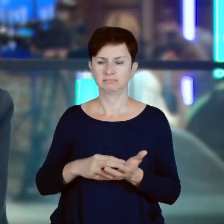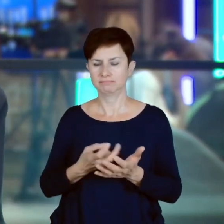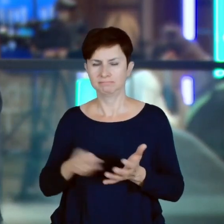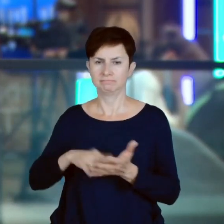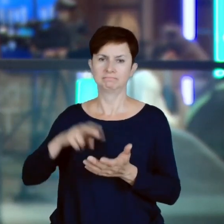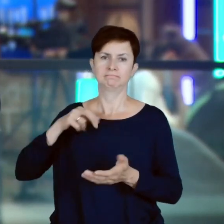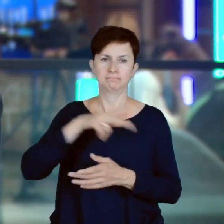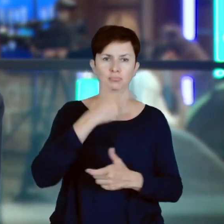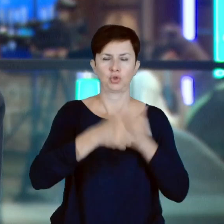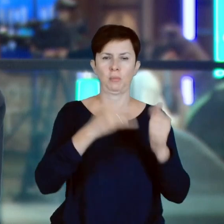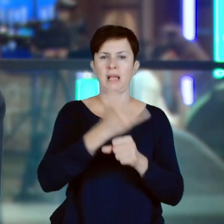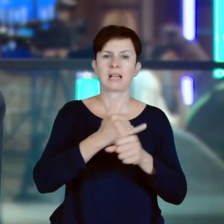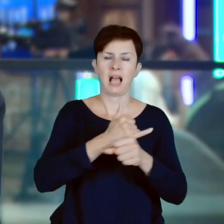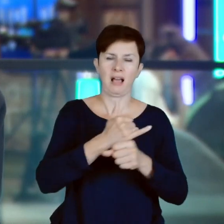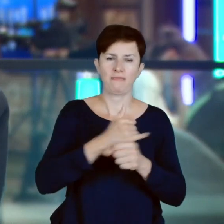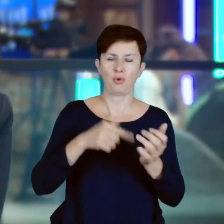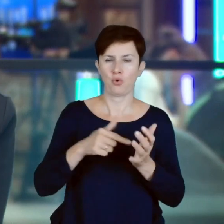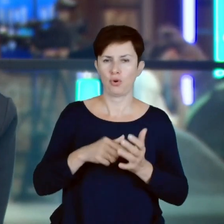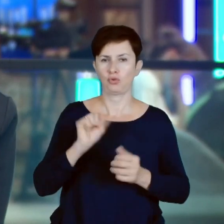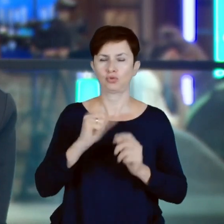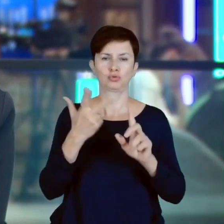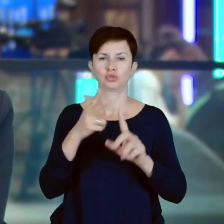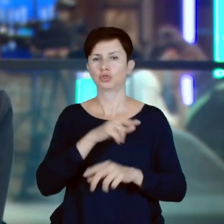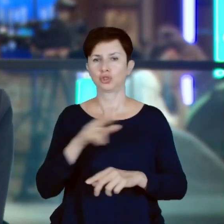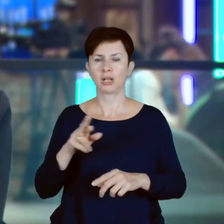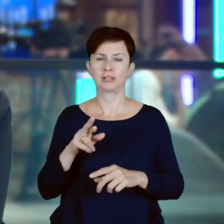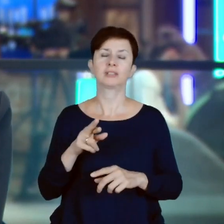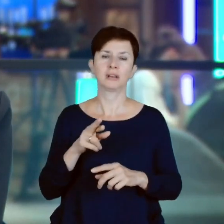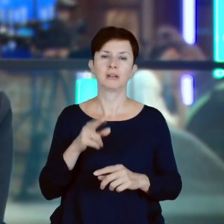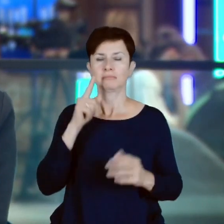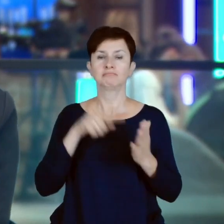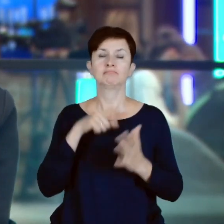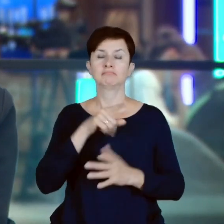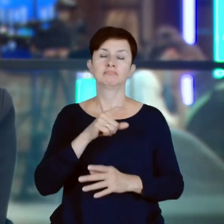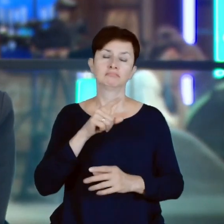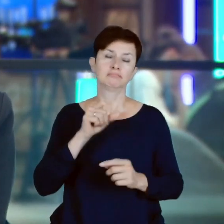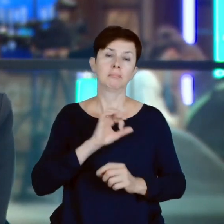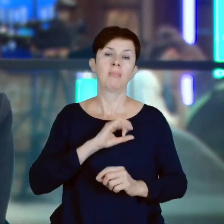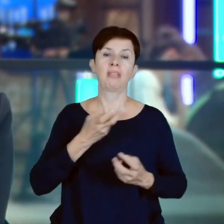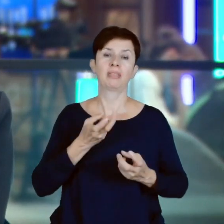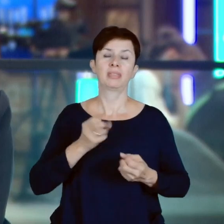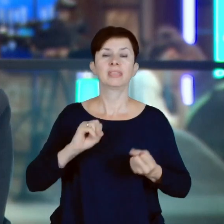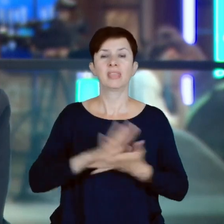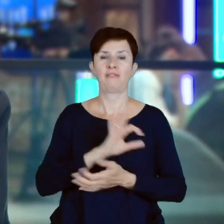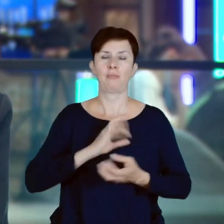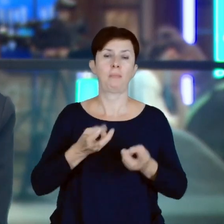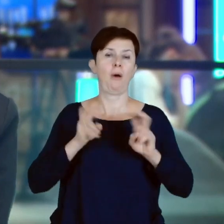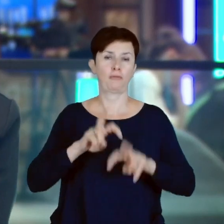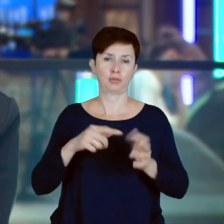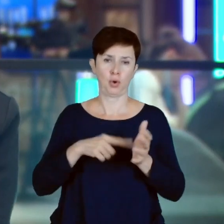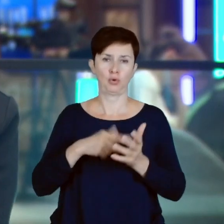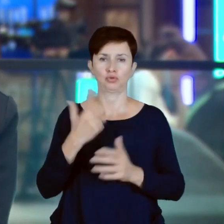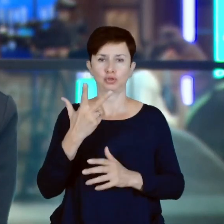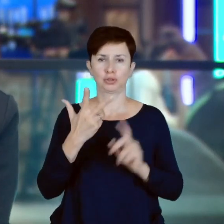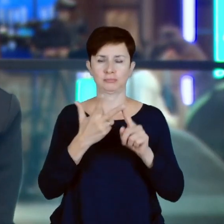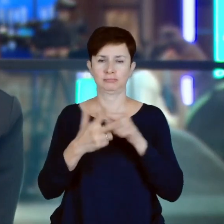To są rzeczy, które są potrzebne do tego, żeby nawyk powstał i najlepiej będzie, jeśli te nawyki, które